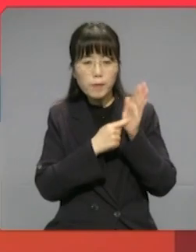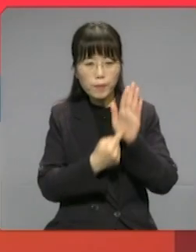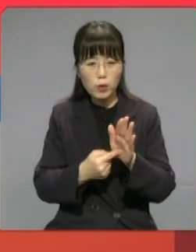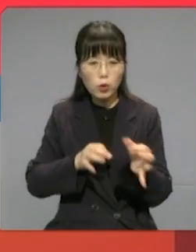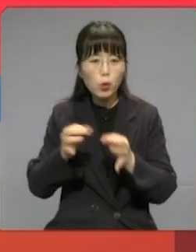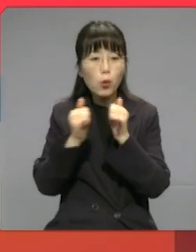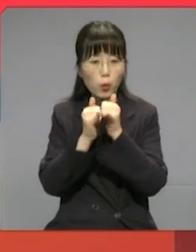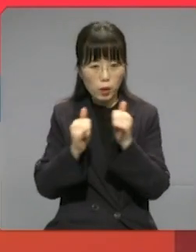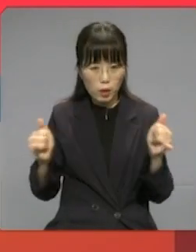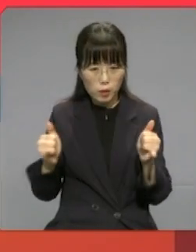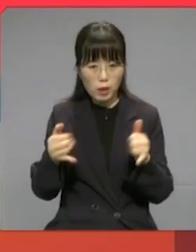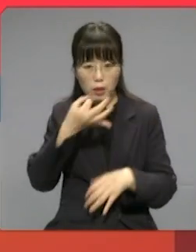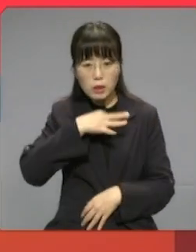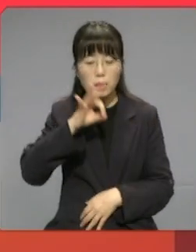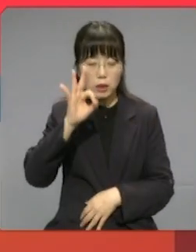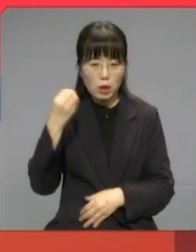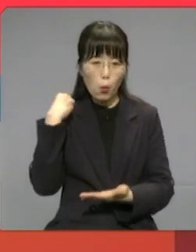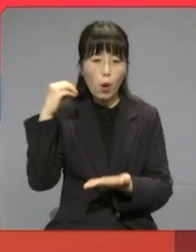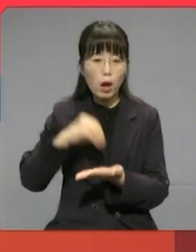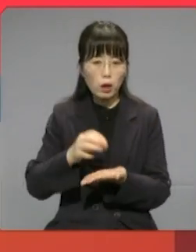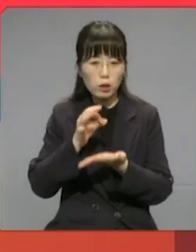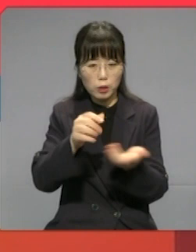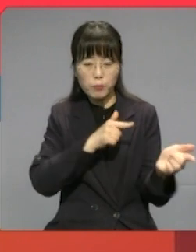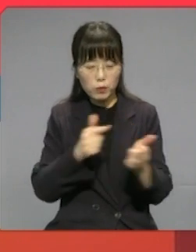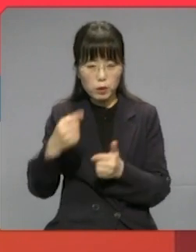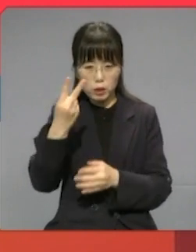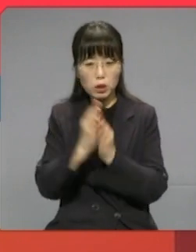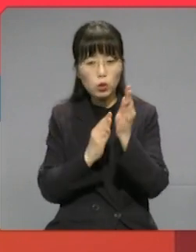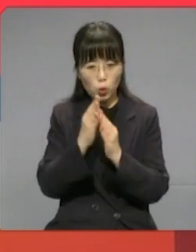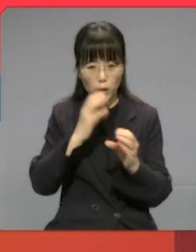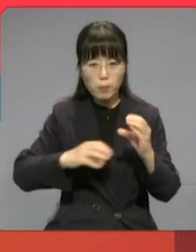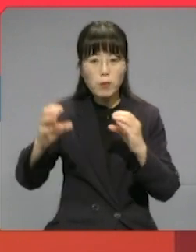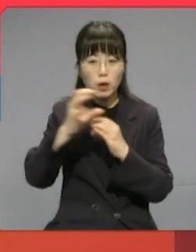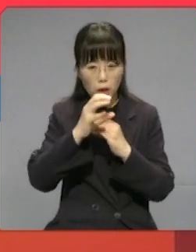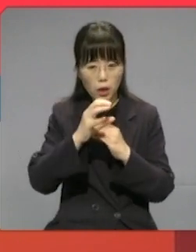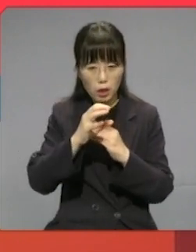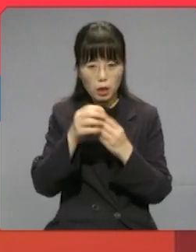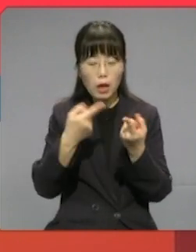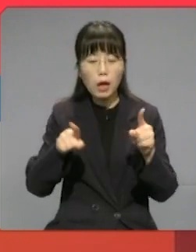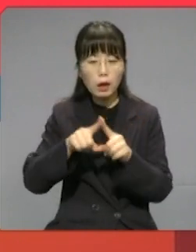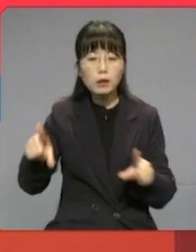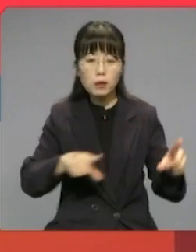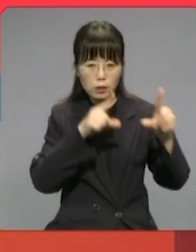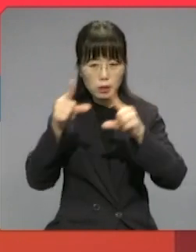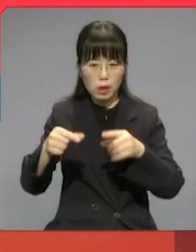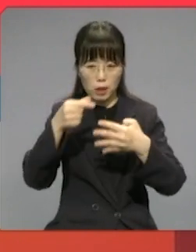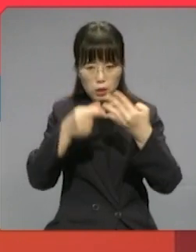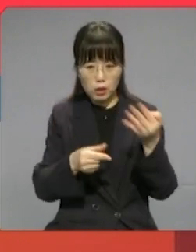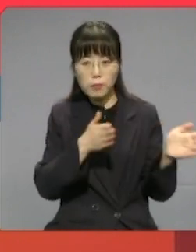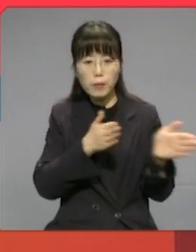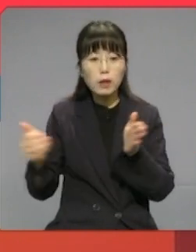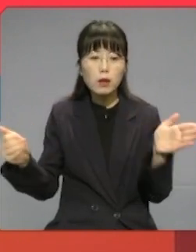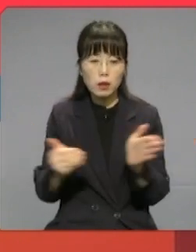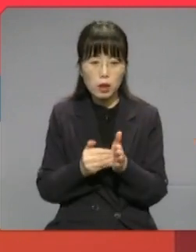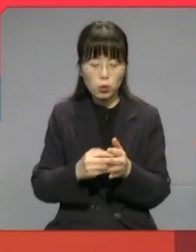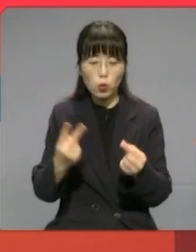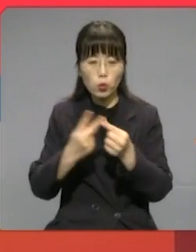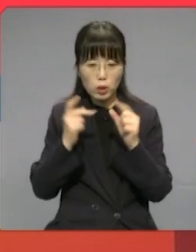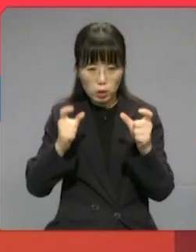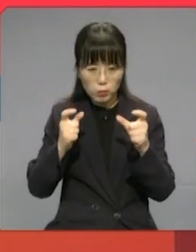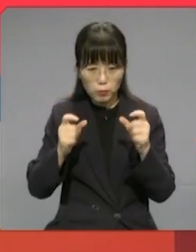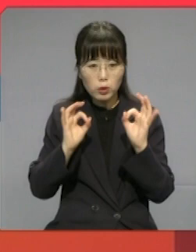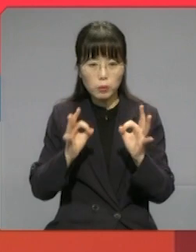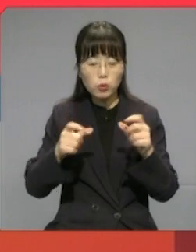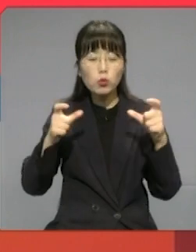소상공인과 자영업자 이자환급 이플스 파 상생 패키지를 마련했고 제 2